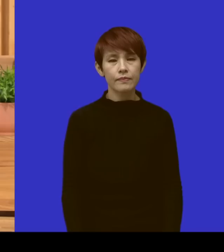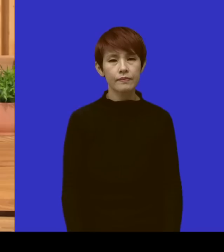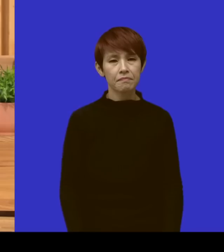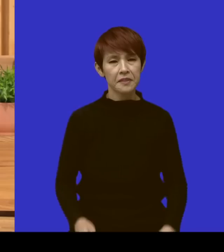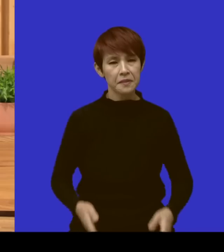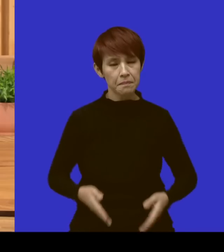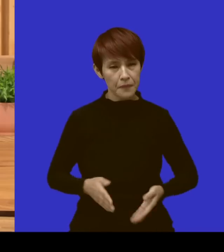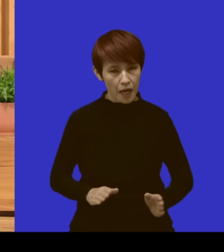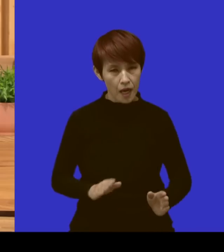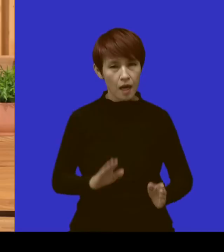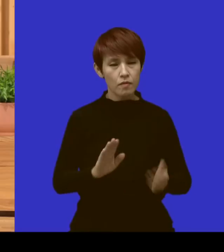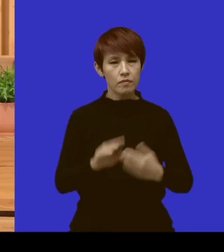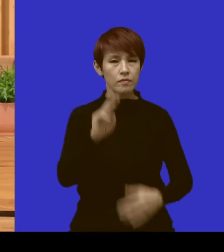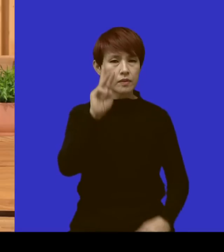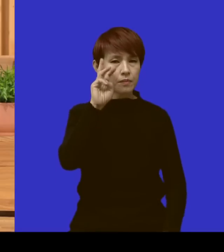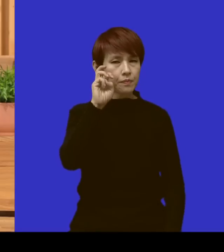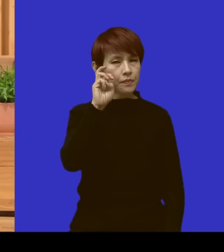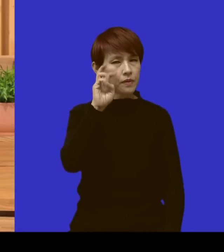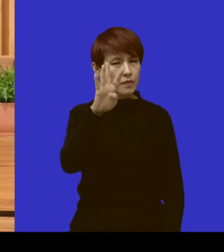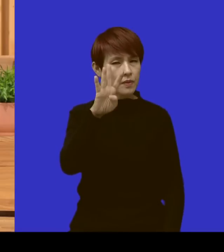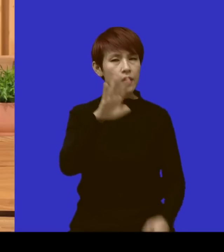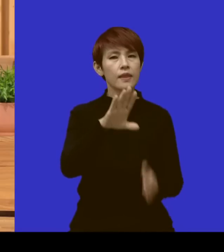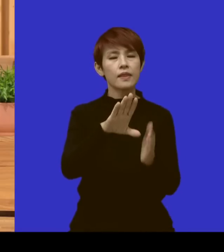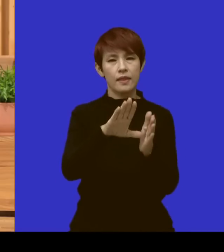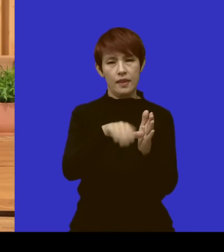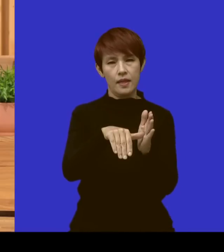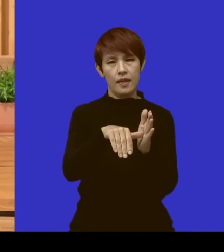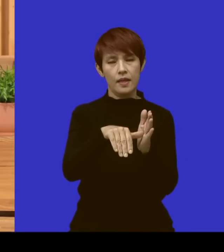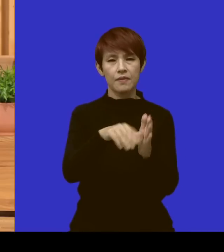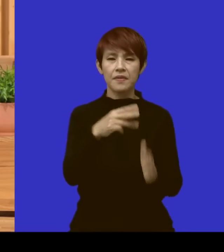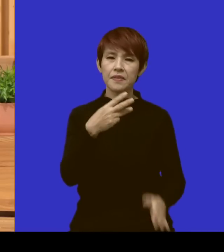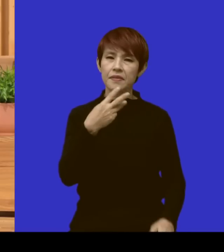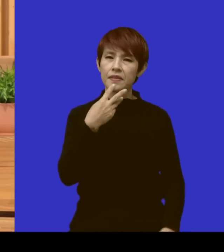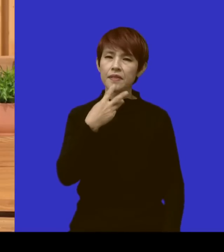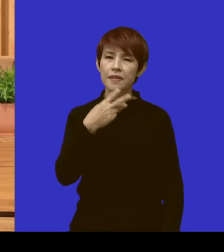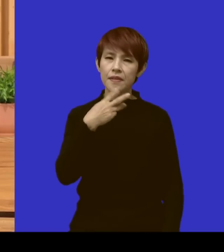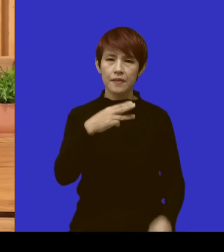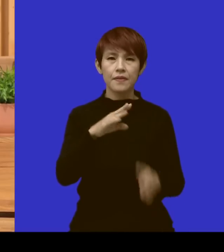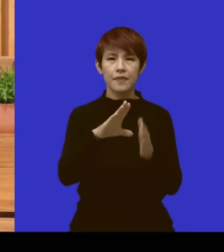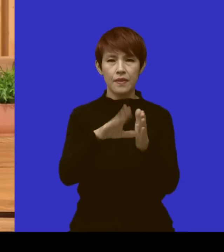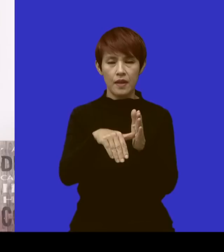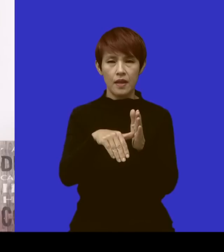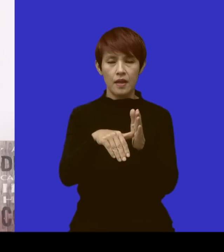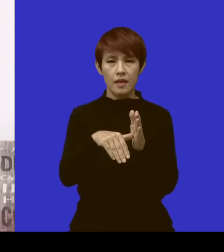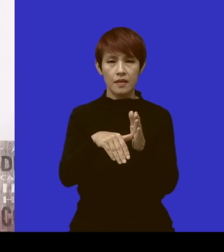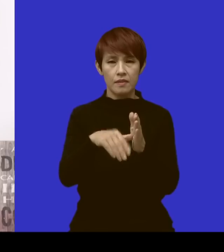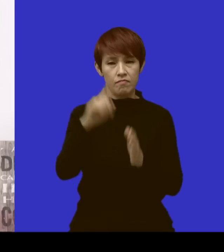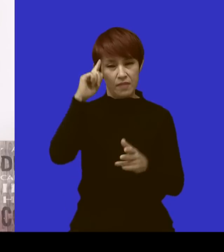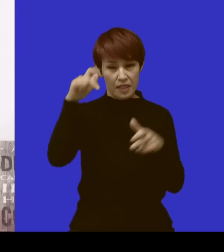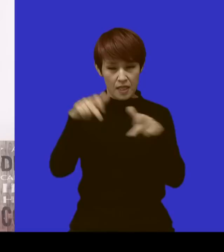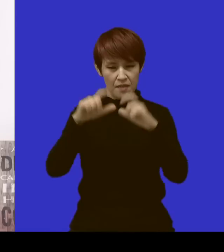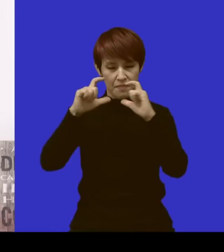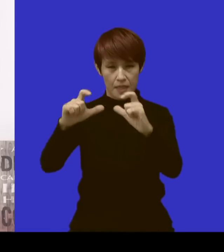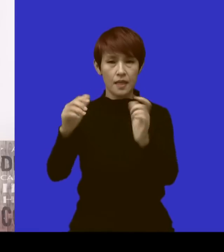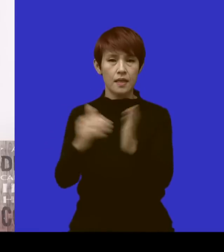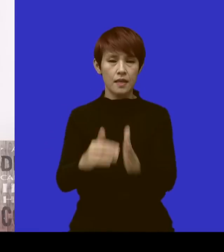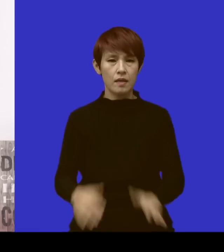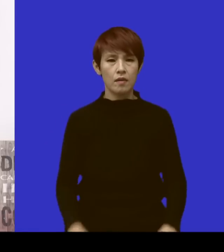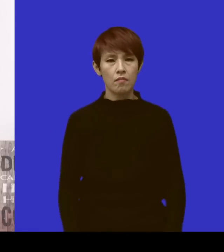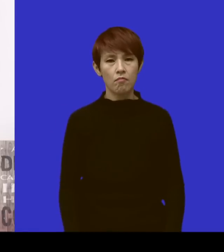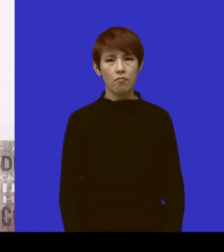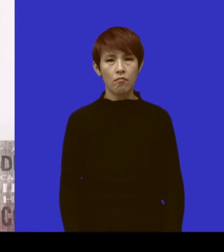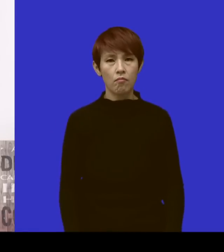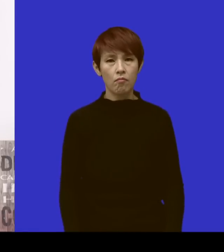34개월쯤이었을 거예요. 세돌 좀 36개월 되기 전이었어요. 세돌 되기 전에. 네, 제일 저희- 예쁠 때요. 보통 이제 아이가 그러한 어떠한